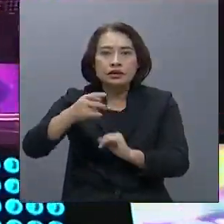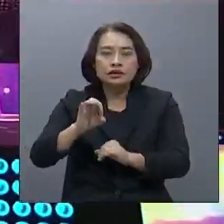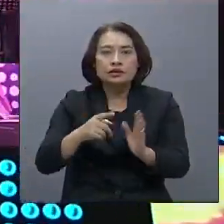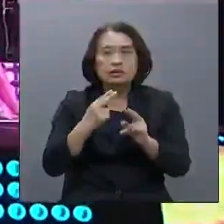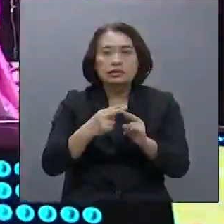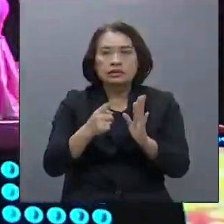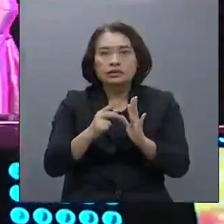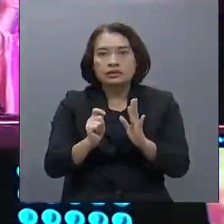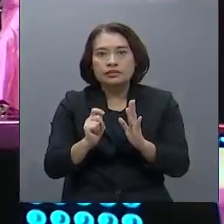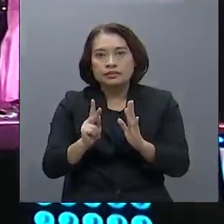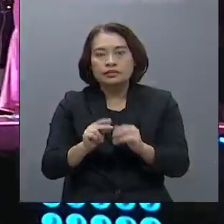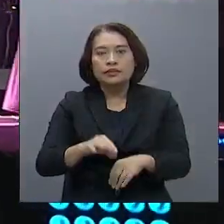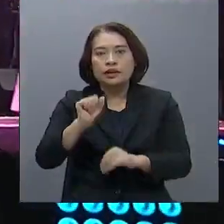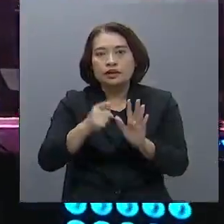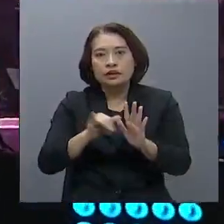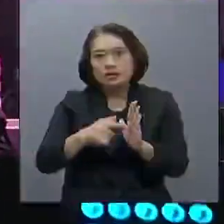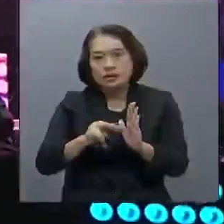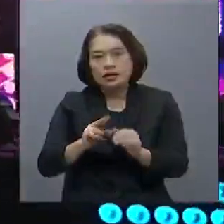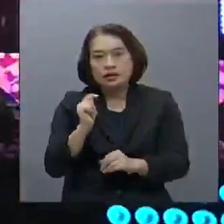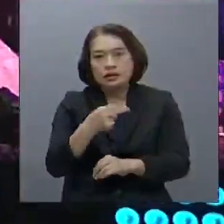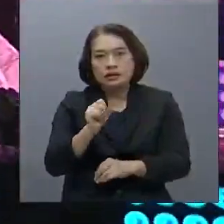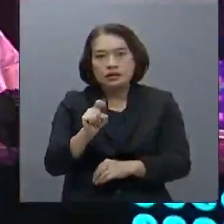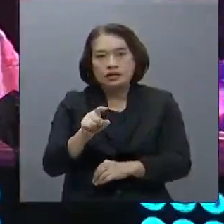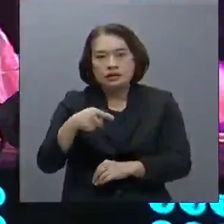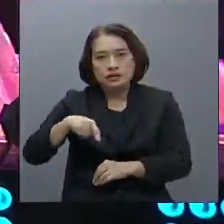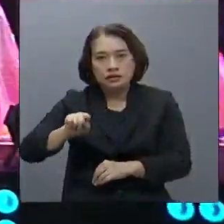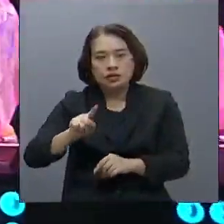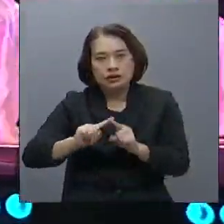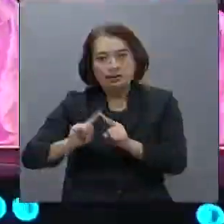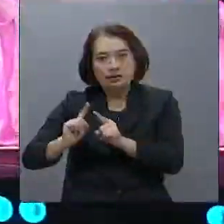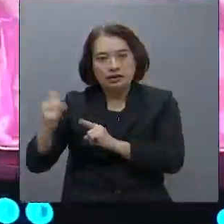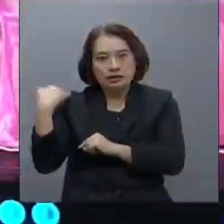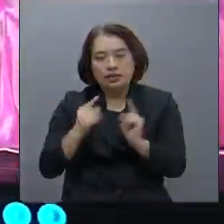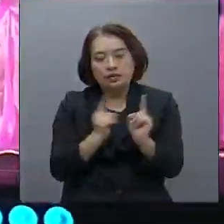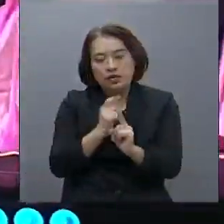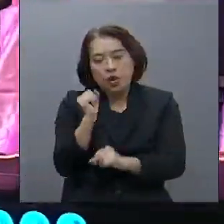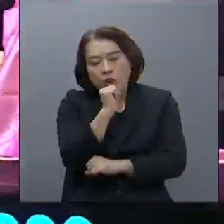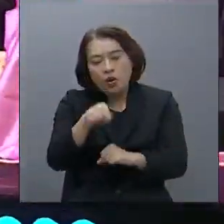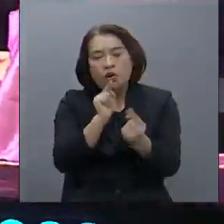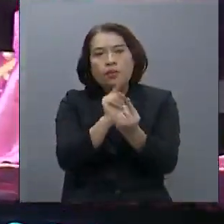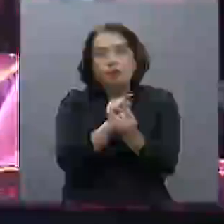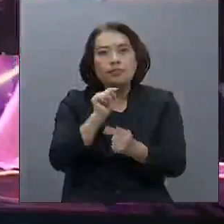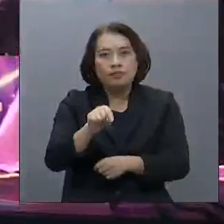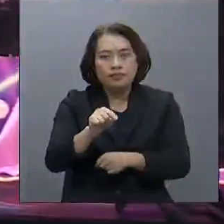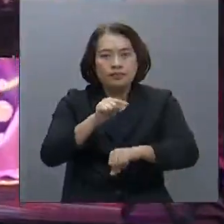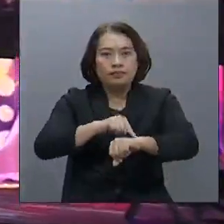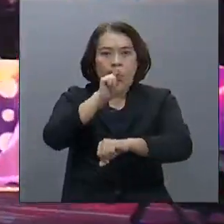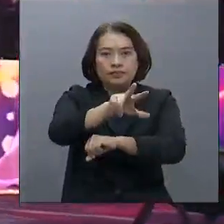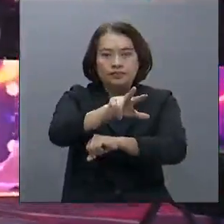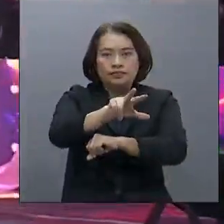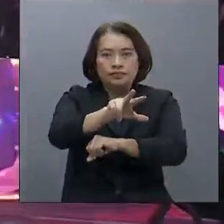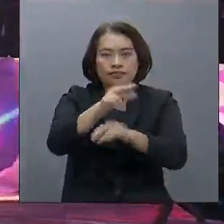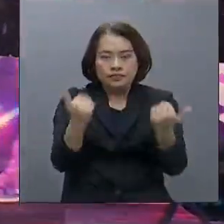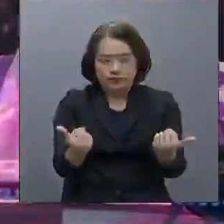าสายันลายไทยทศพลหิมพานต์และอีกหลายท่านเจอในสารพันลั่นทุ่งบางเขนบ่าย 3:00 ตรงวัน